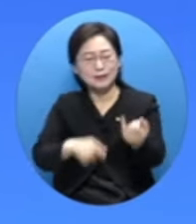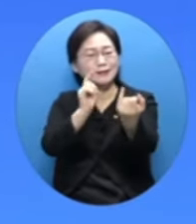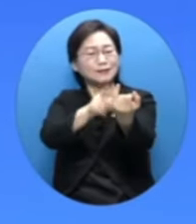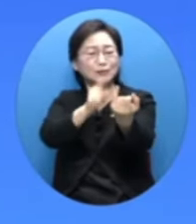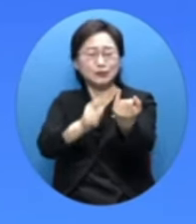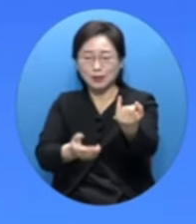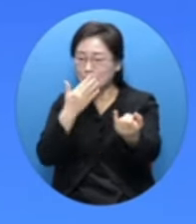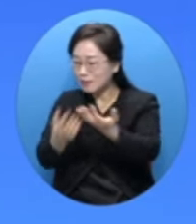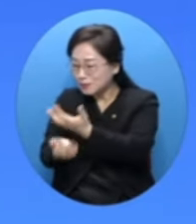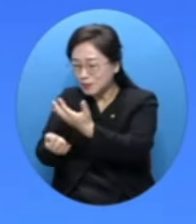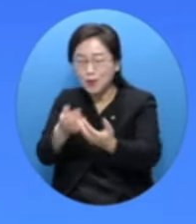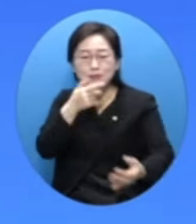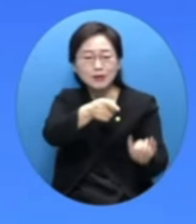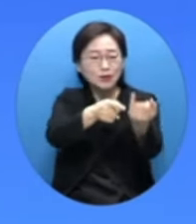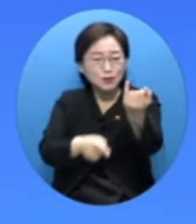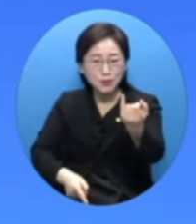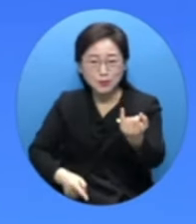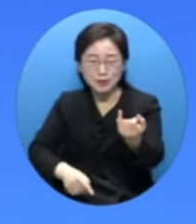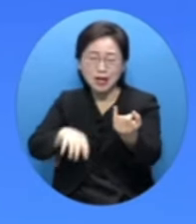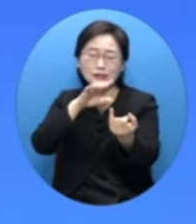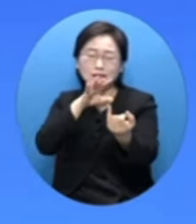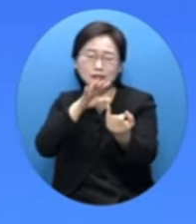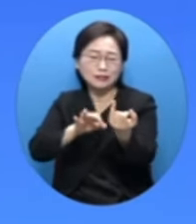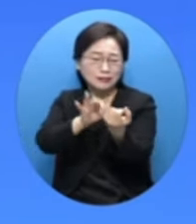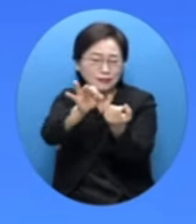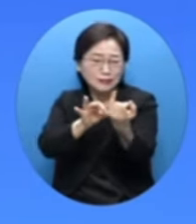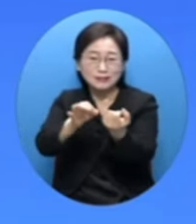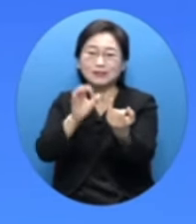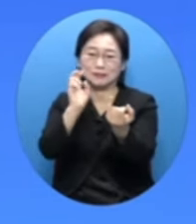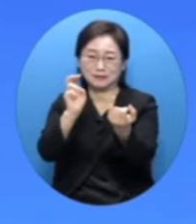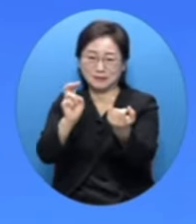안 해놓고 나가고 뭐라고 뭐 온갖 잔소리 들을 테인데